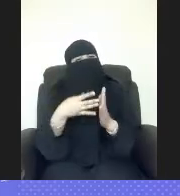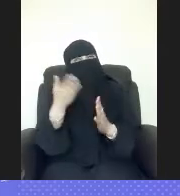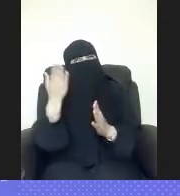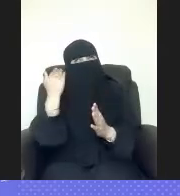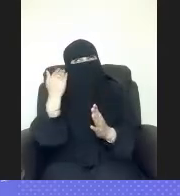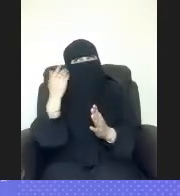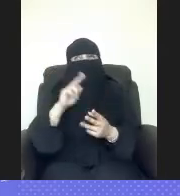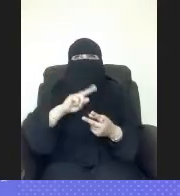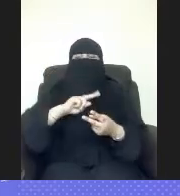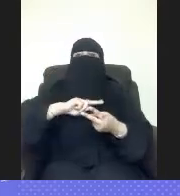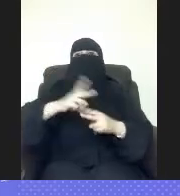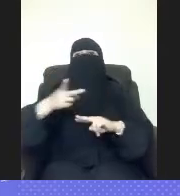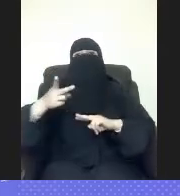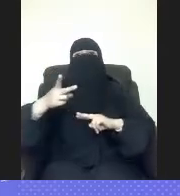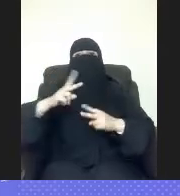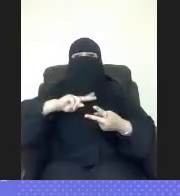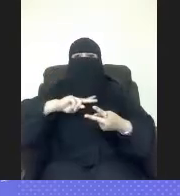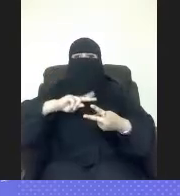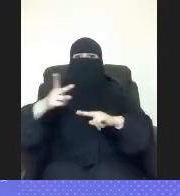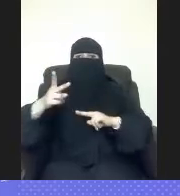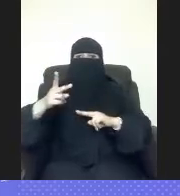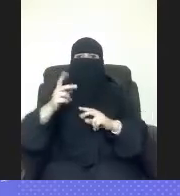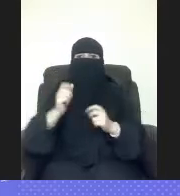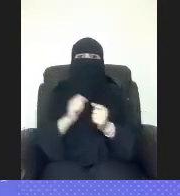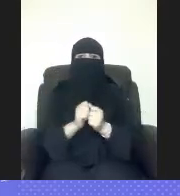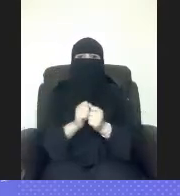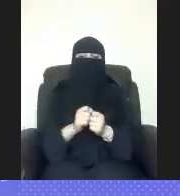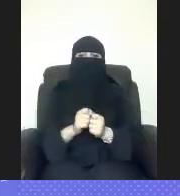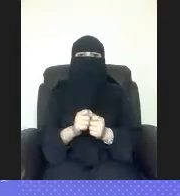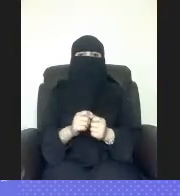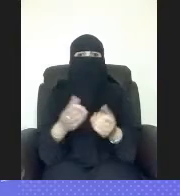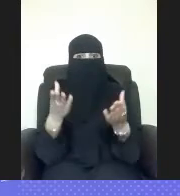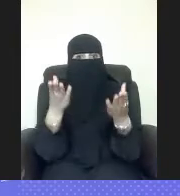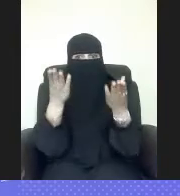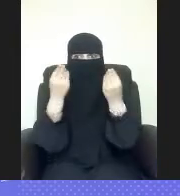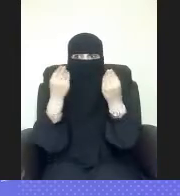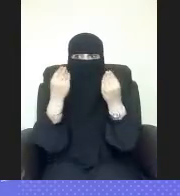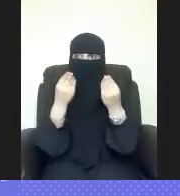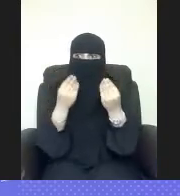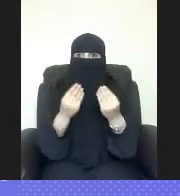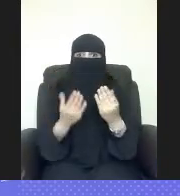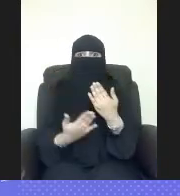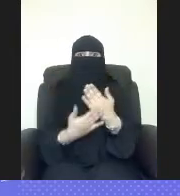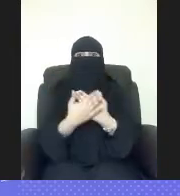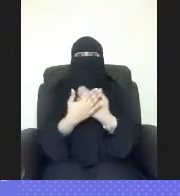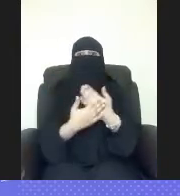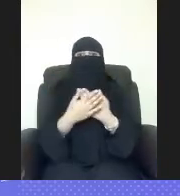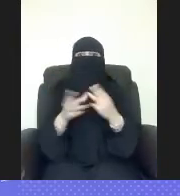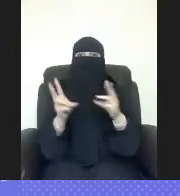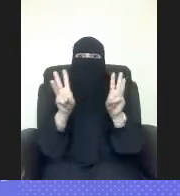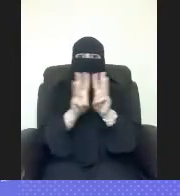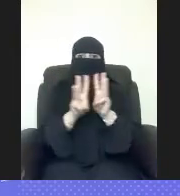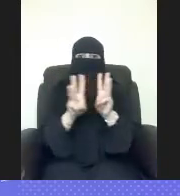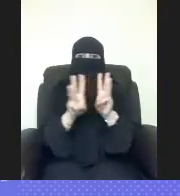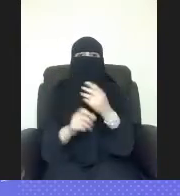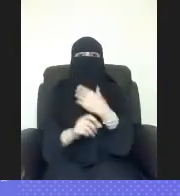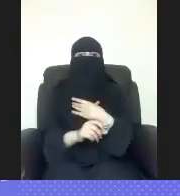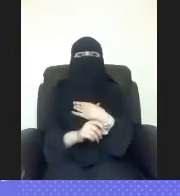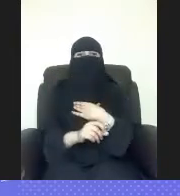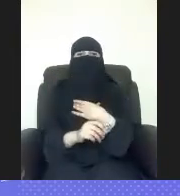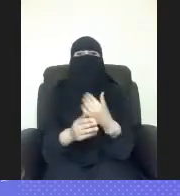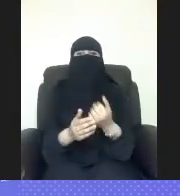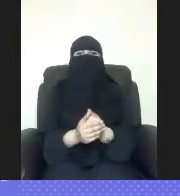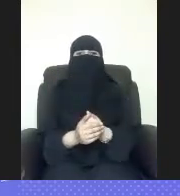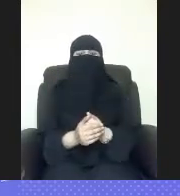التقليدي للمحاضرات المتمحور حول المعلم باعتباره الوسيلة الأساسية للمعلومة إلى أسلوب